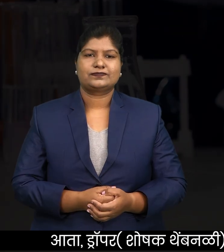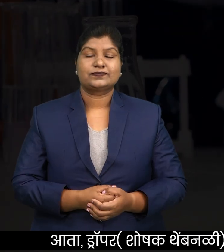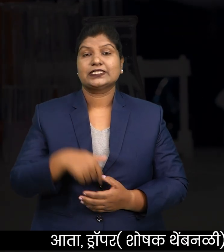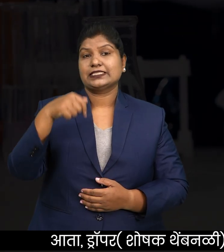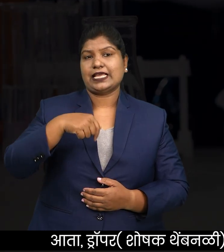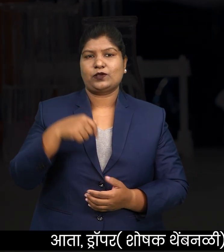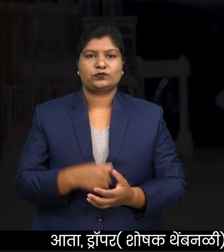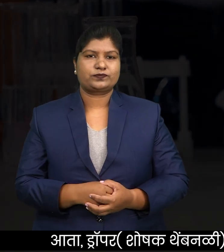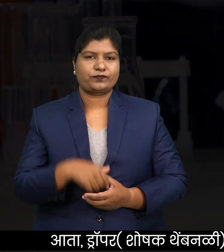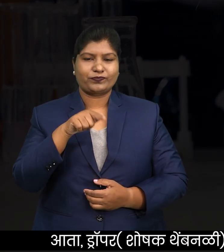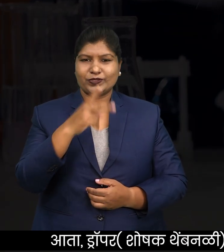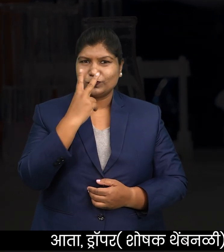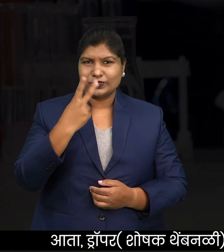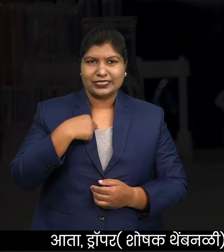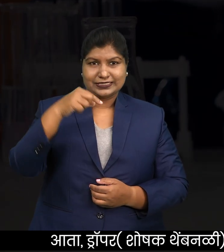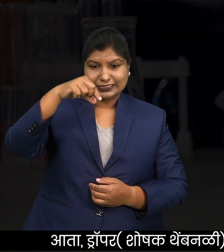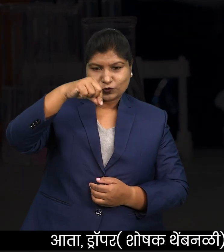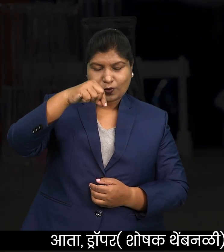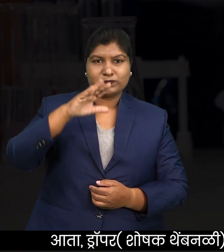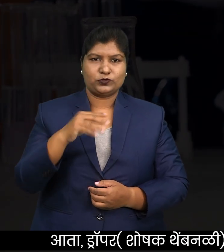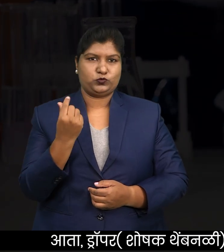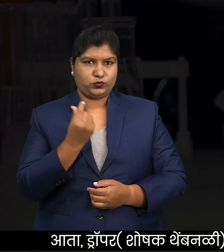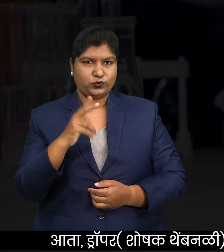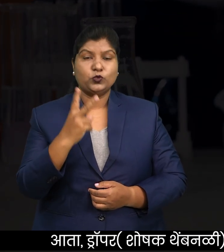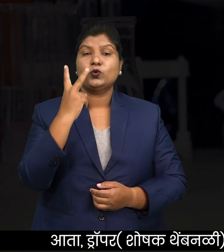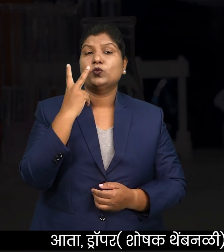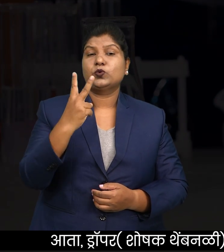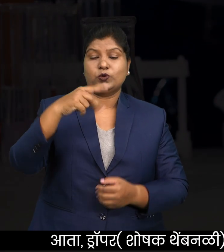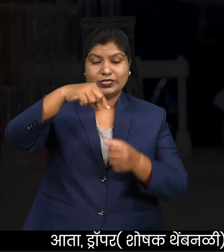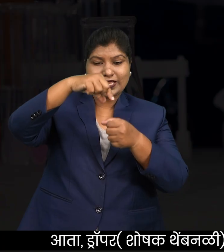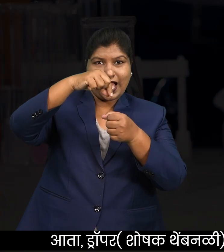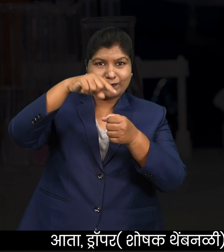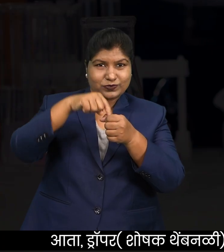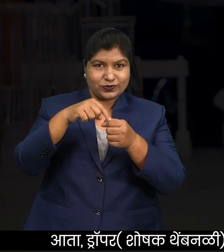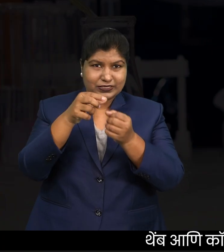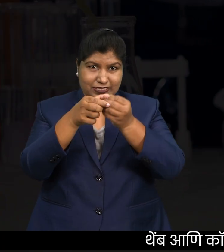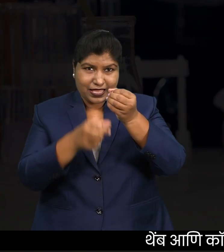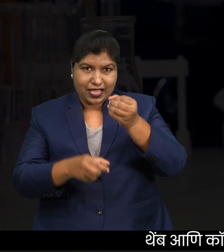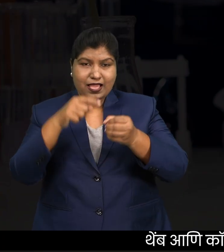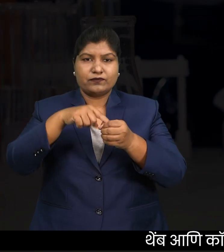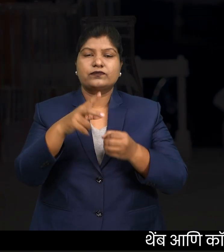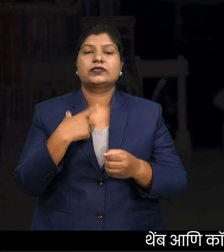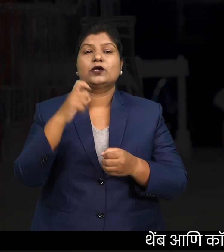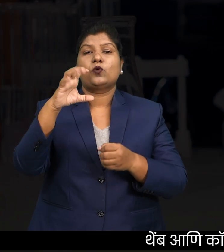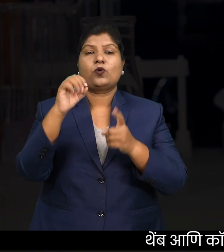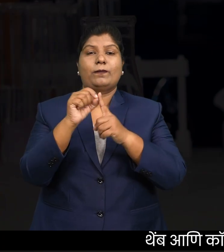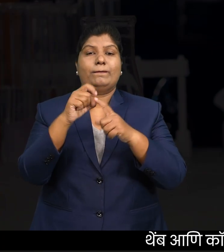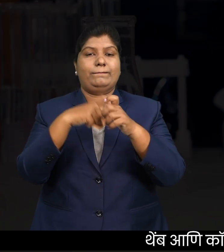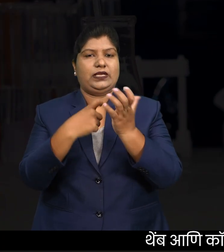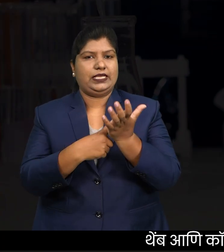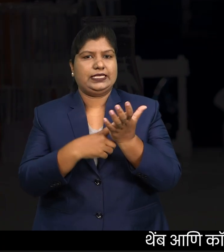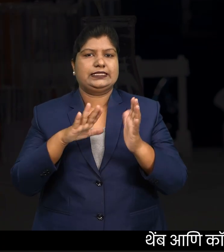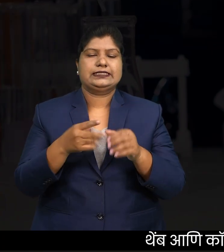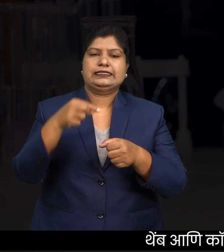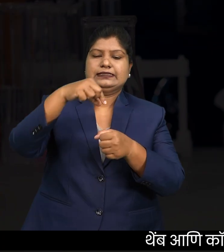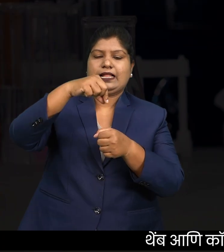आता ड्रॉपर वापरून परीक्षा नळीत कॉपर सल्फेट द्रावणाचे 2 थेंब आणि